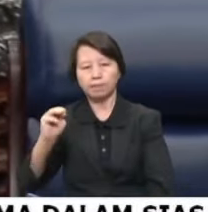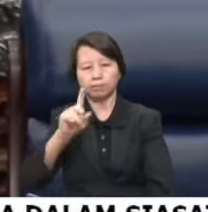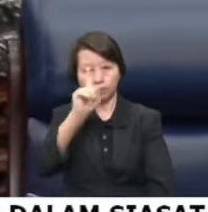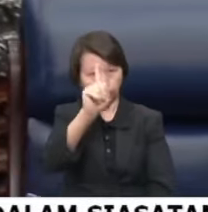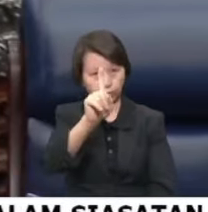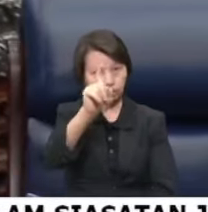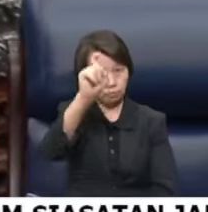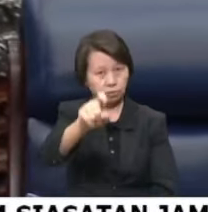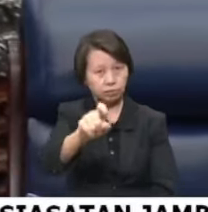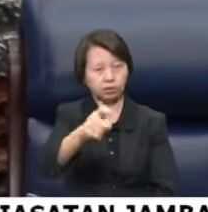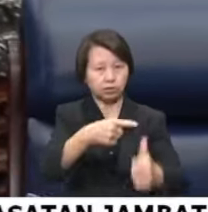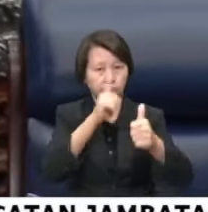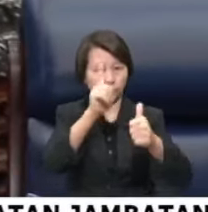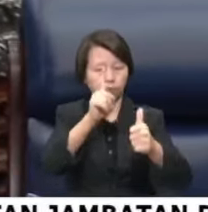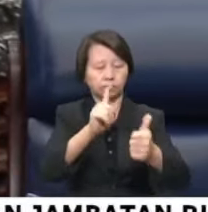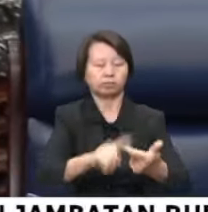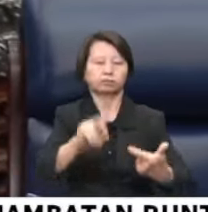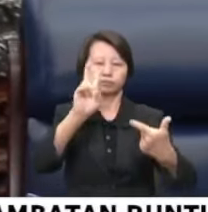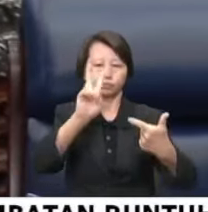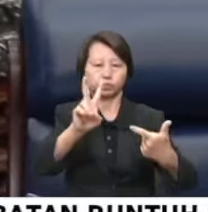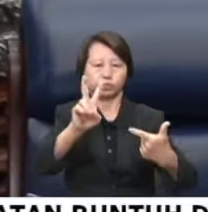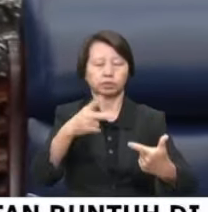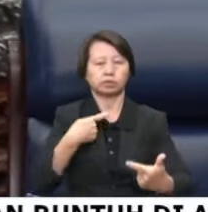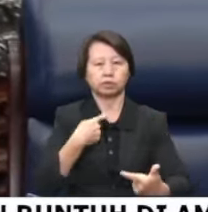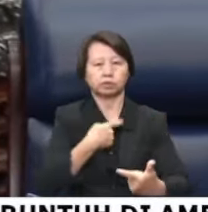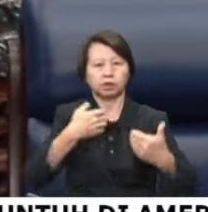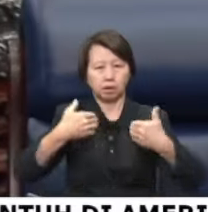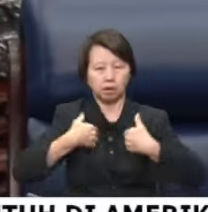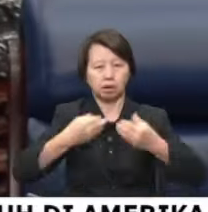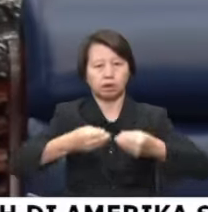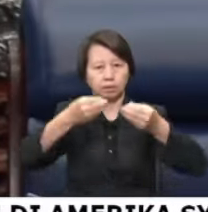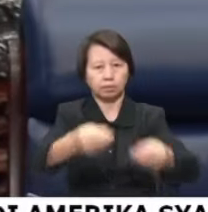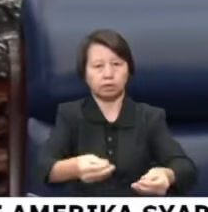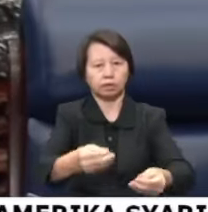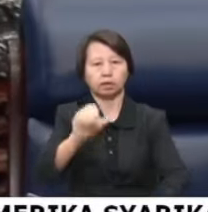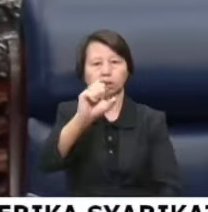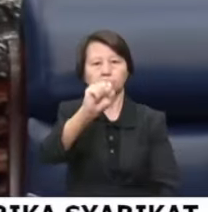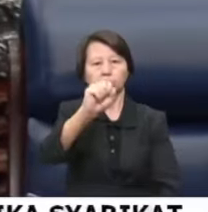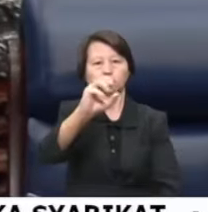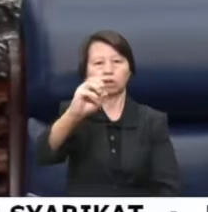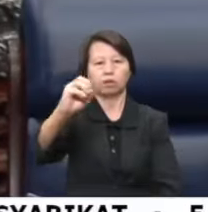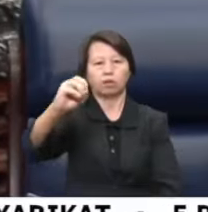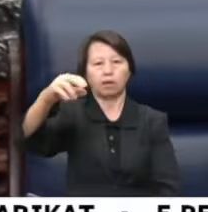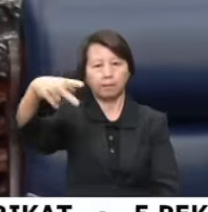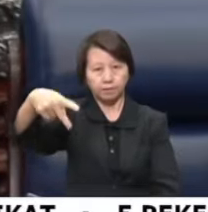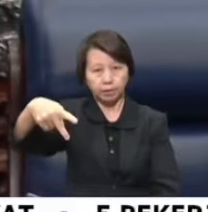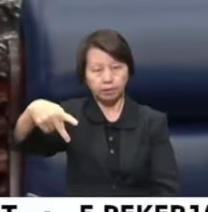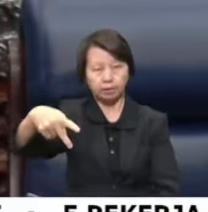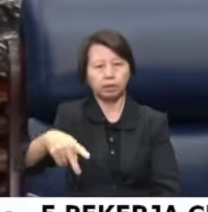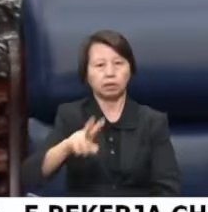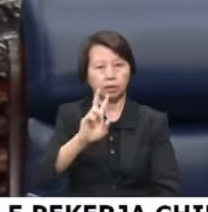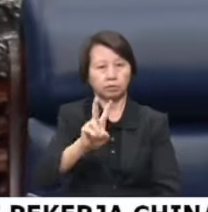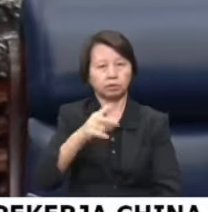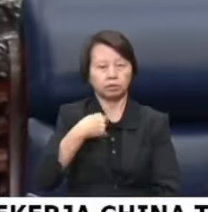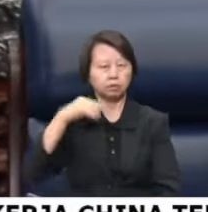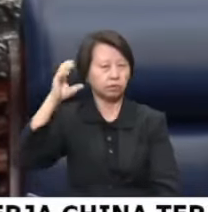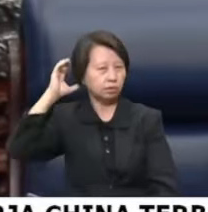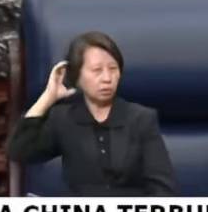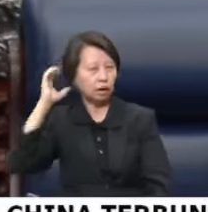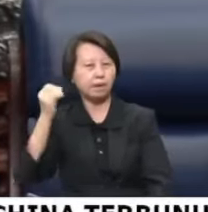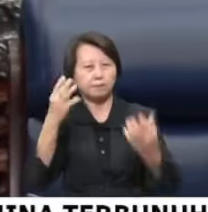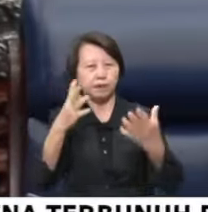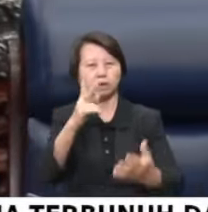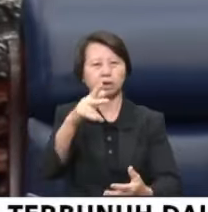Kedua ialah kita juga memberi SOP. Apabila kita mendengar banyak kes lagi, maka